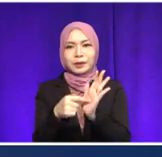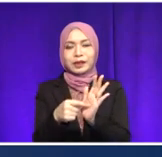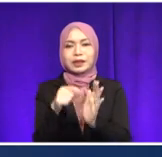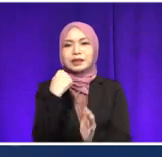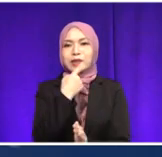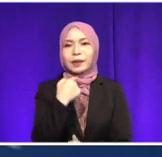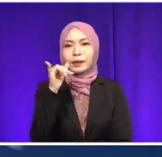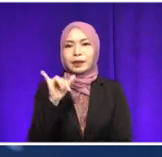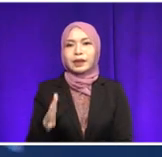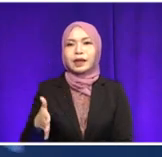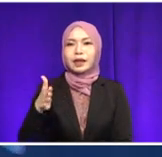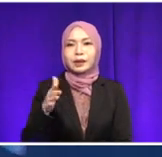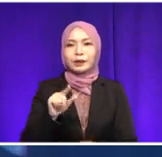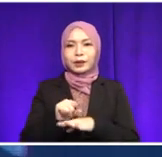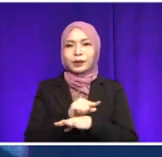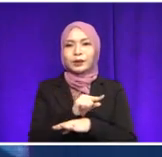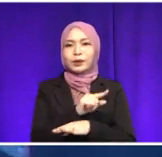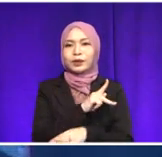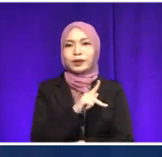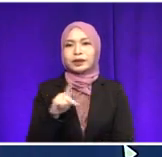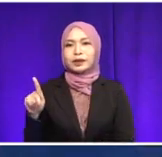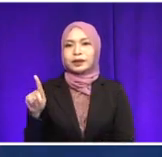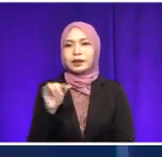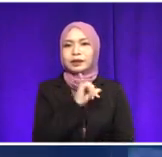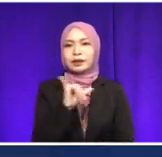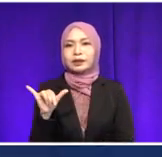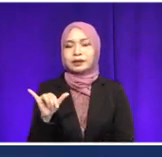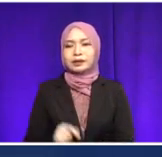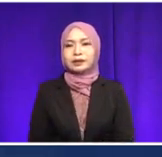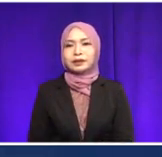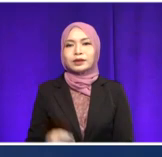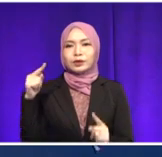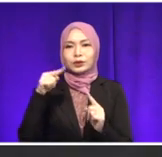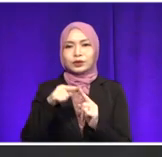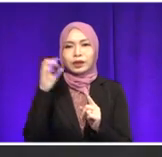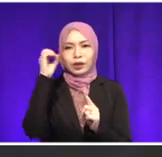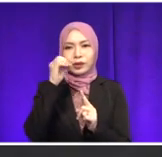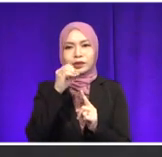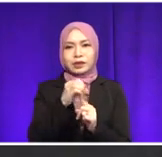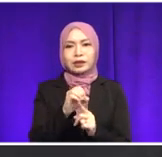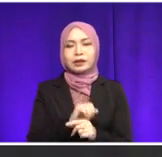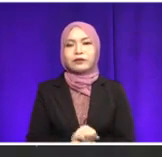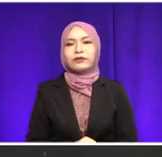yang akan menggunakannya itu adalah dari segi tujuan pasaran oke